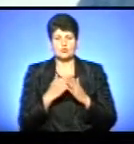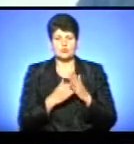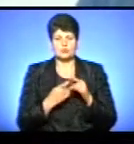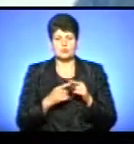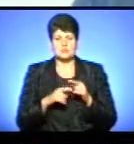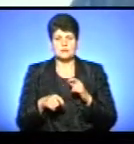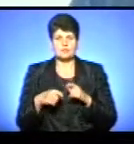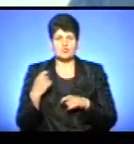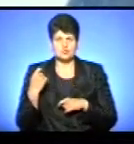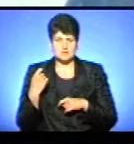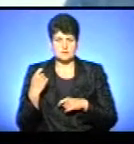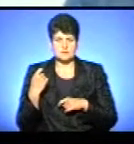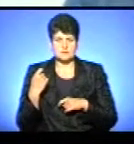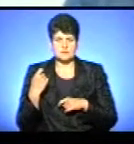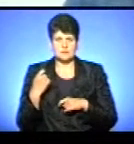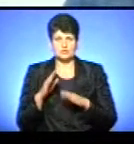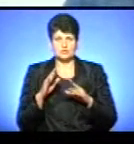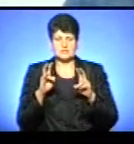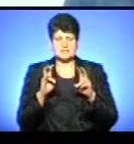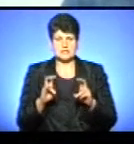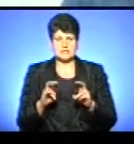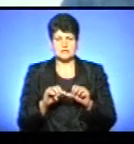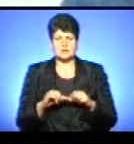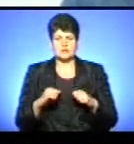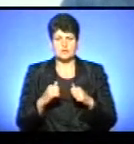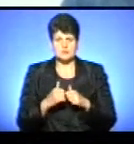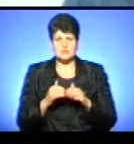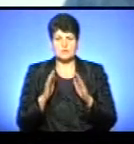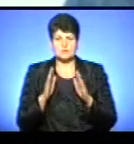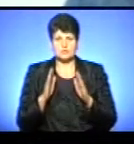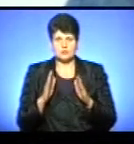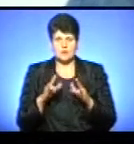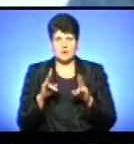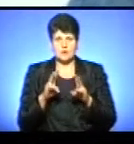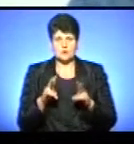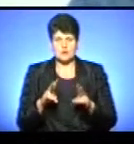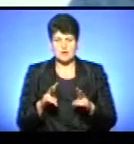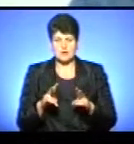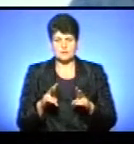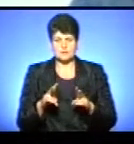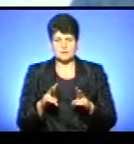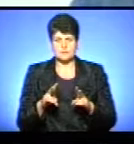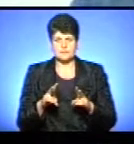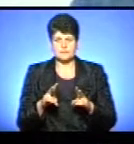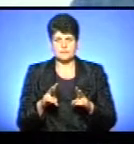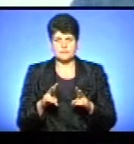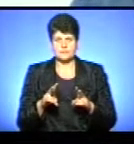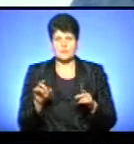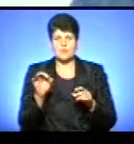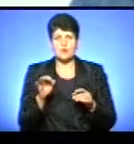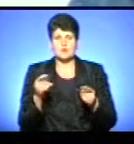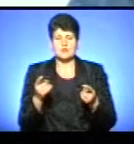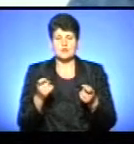правопорушення, буде засідати адмінкомісія, звісно, буде розглянути про притягнення